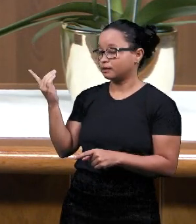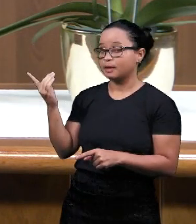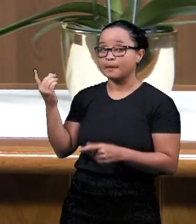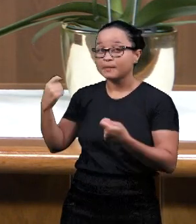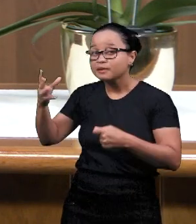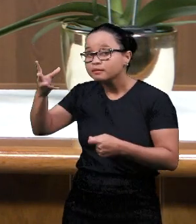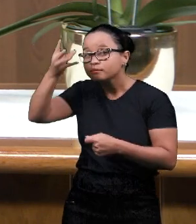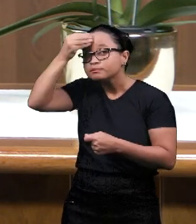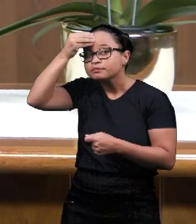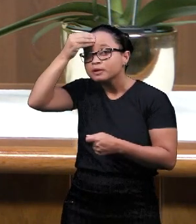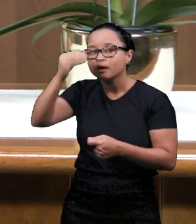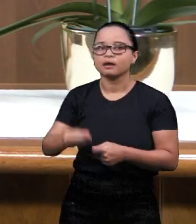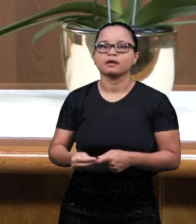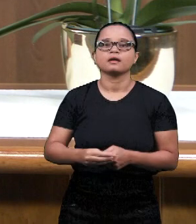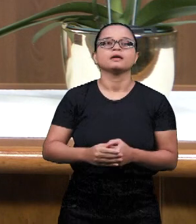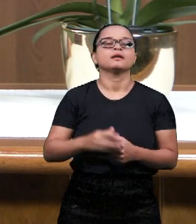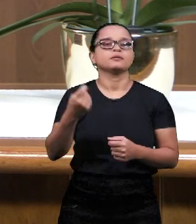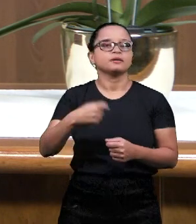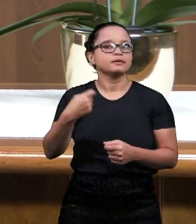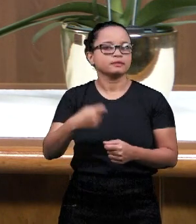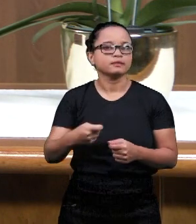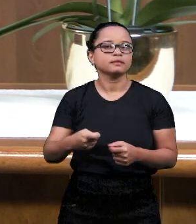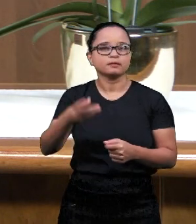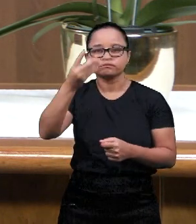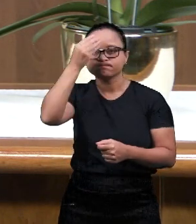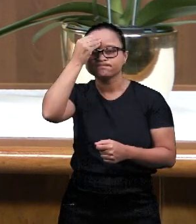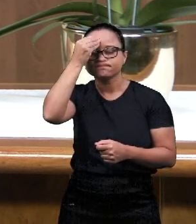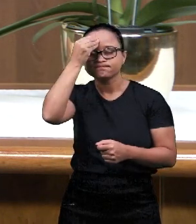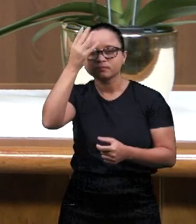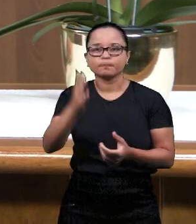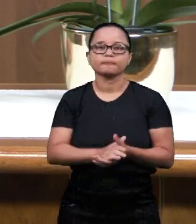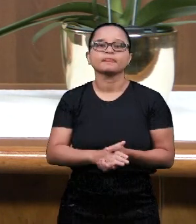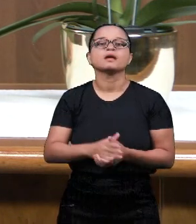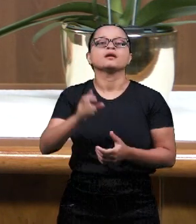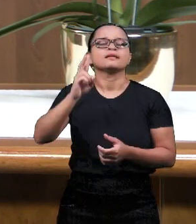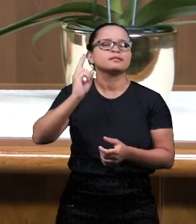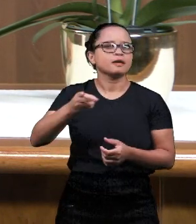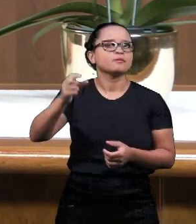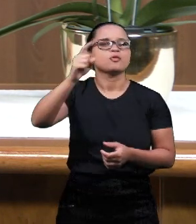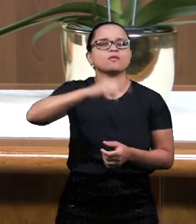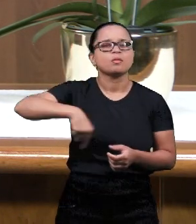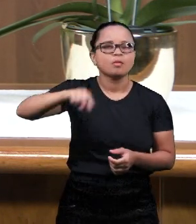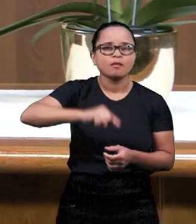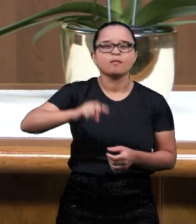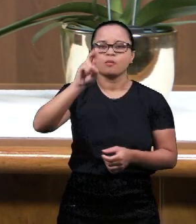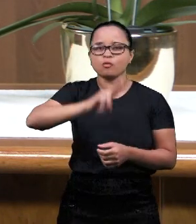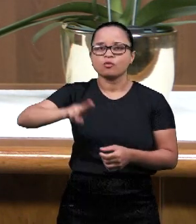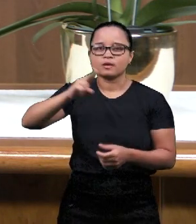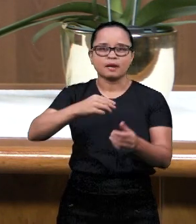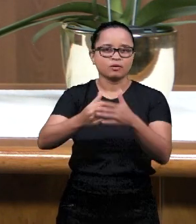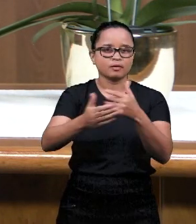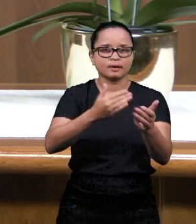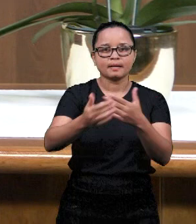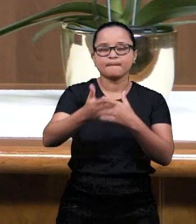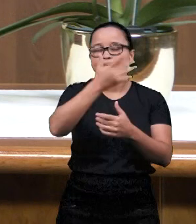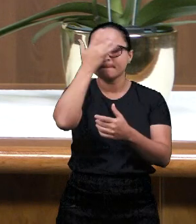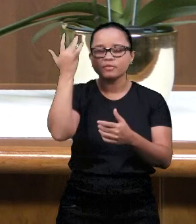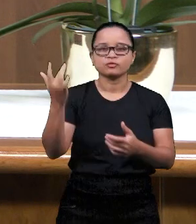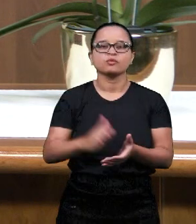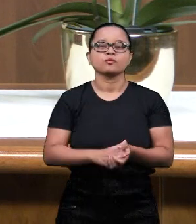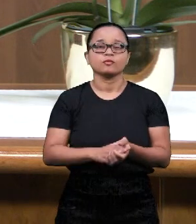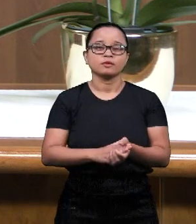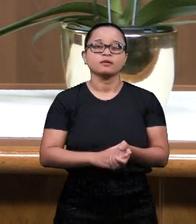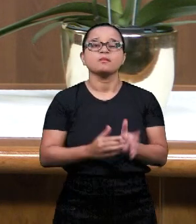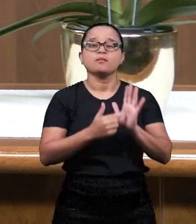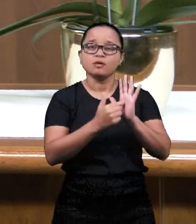être enregistré par cœur. 0800 707 30 76. C'est un numéro que nous pouvons utiliser, à